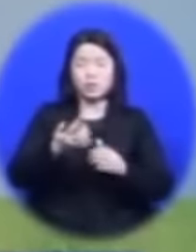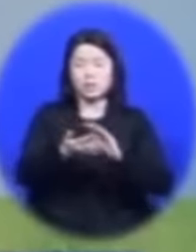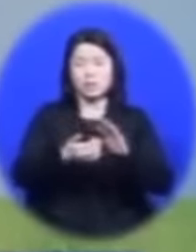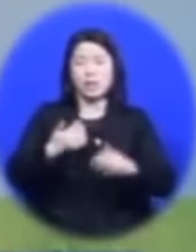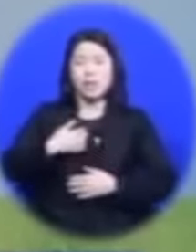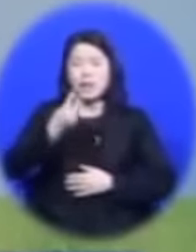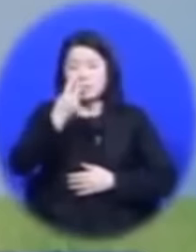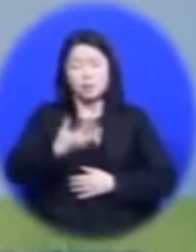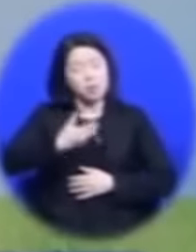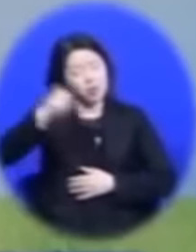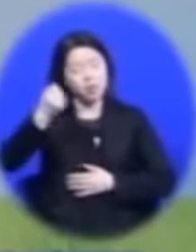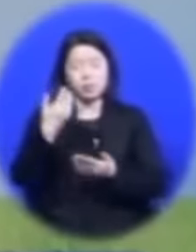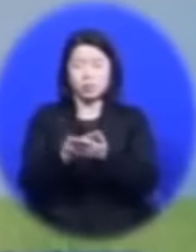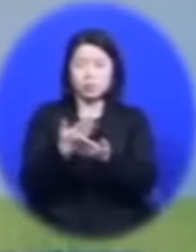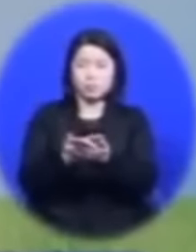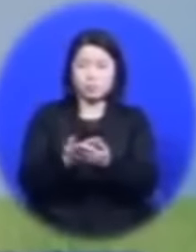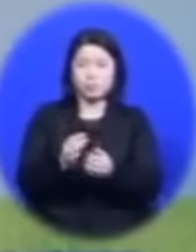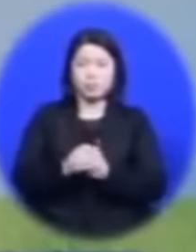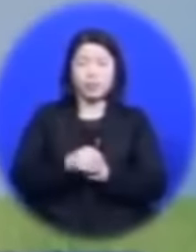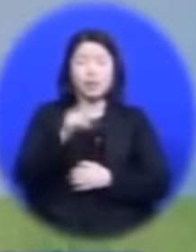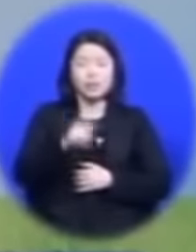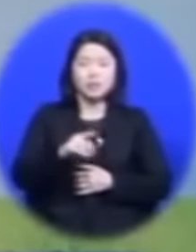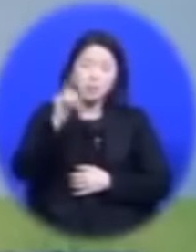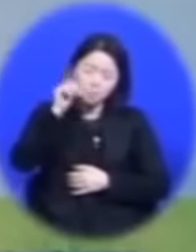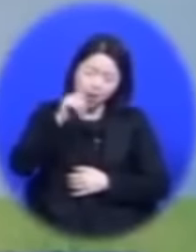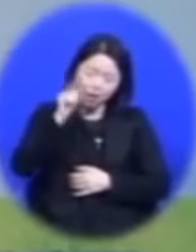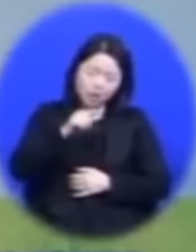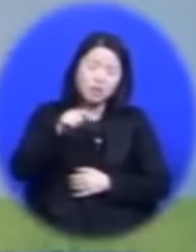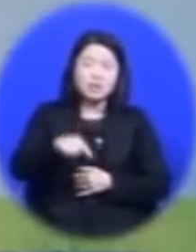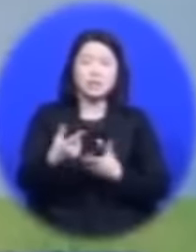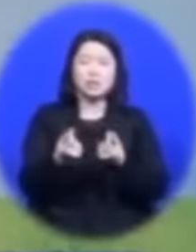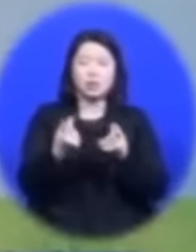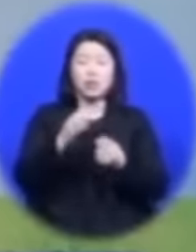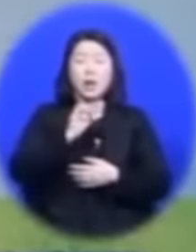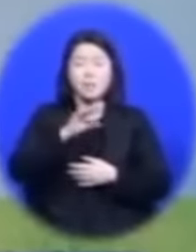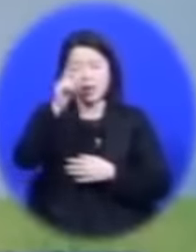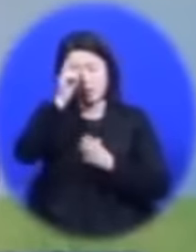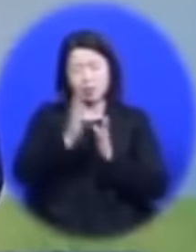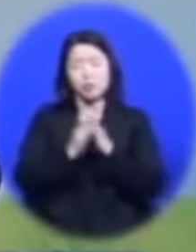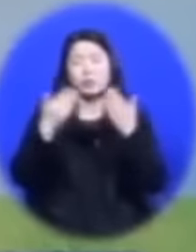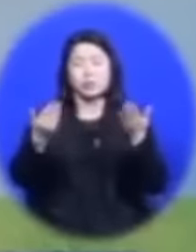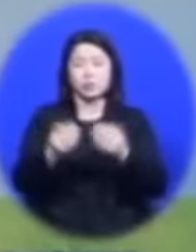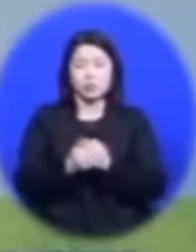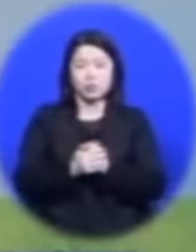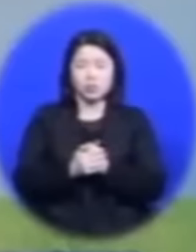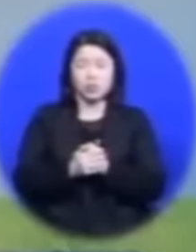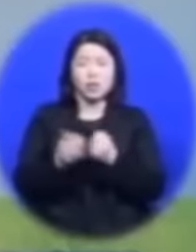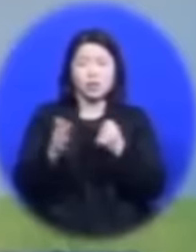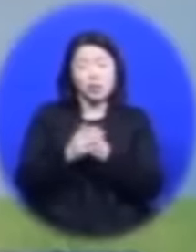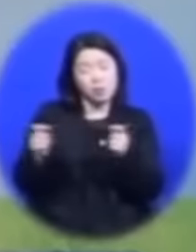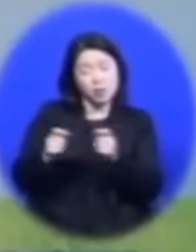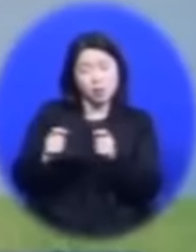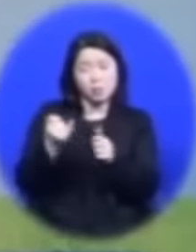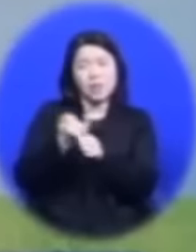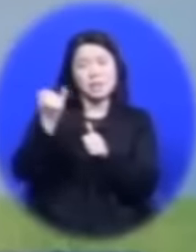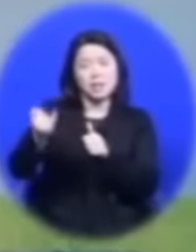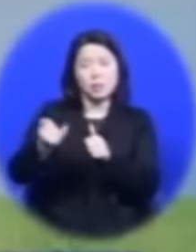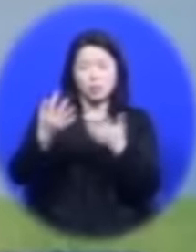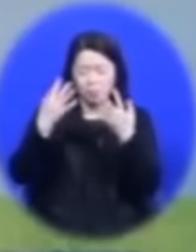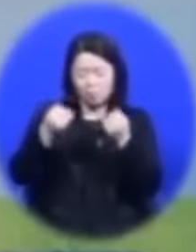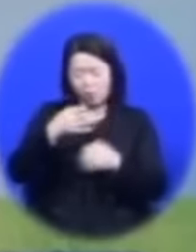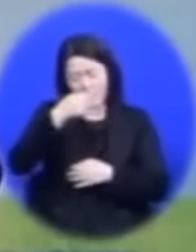거둬가 주소서. 그는 매일 그렇게만 기도했습니다. 그러니 그 사모님은 얼마나